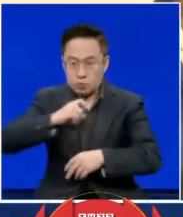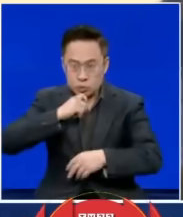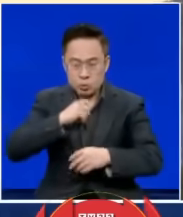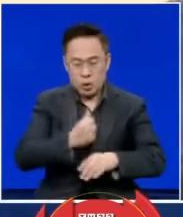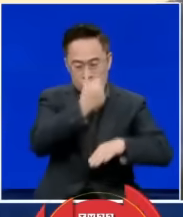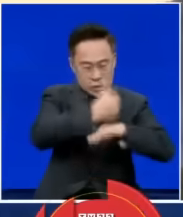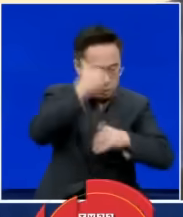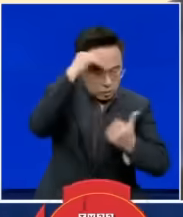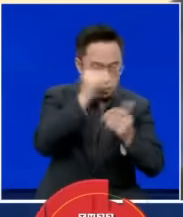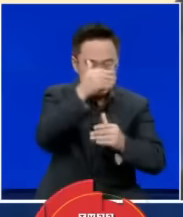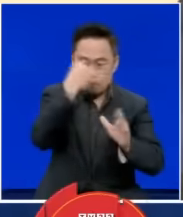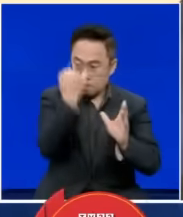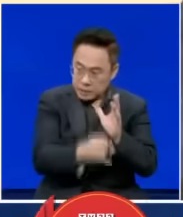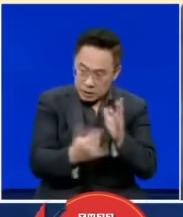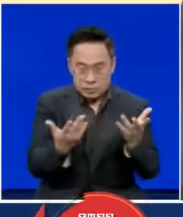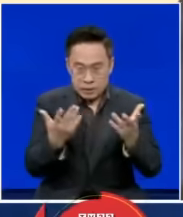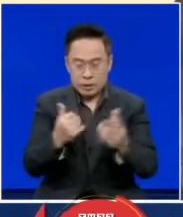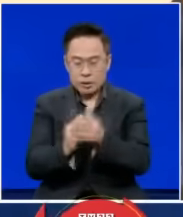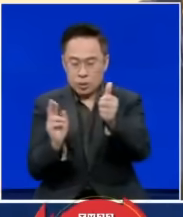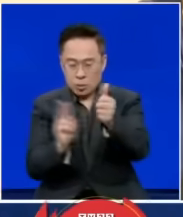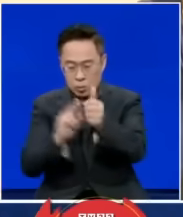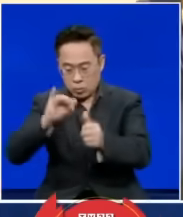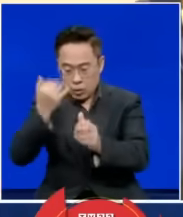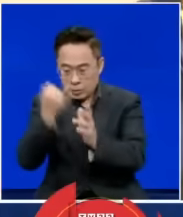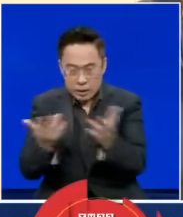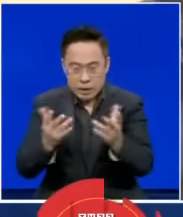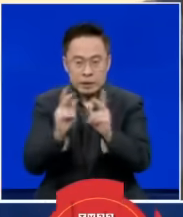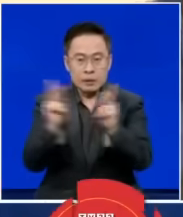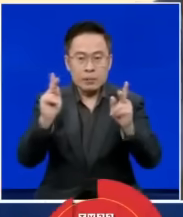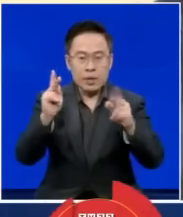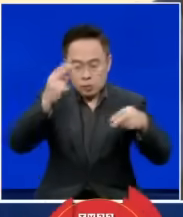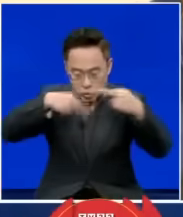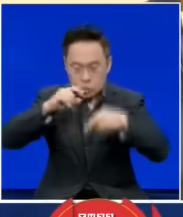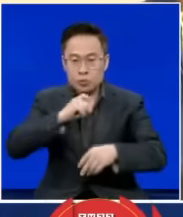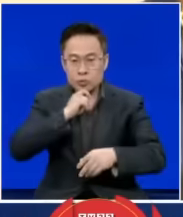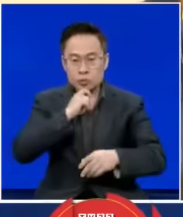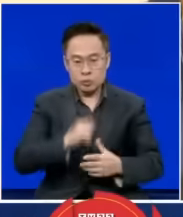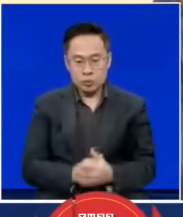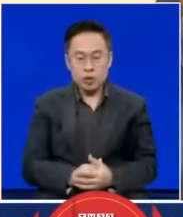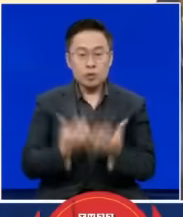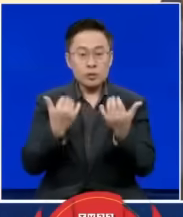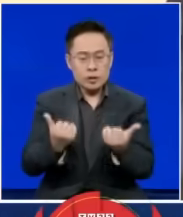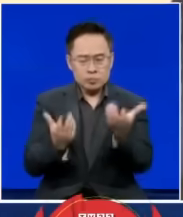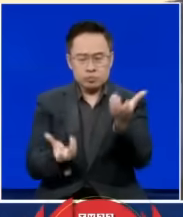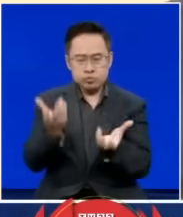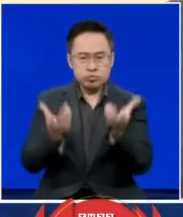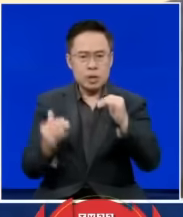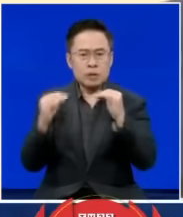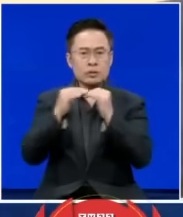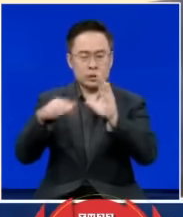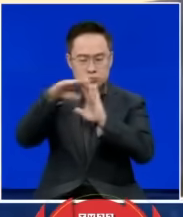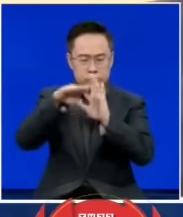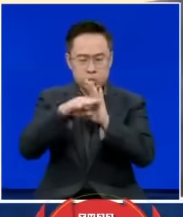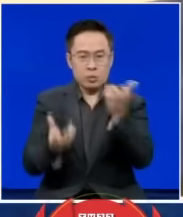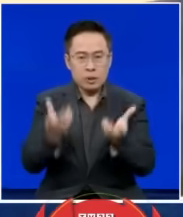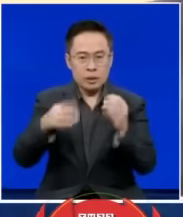แต่นี่เป็นคนละเคสกันคนละกรณีกันครับคนละเคสนะครับก็ไม่อยากไปกดดันอย่างที่ผมบอกมันเป็นตามกระบวนการยุติธรรมแล้วนะครับไม่มีใครไปก้าว